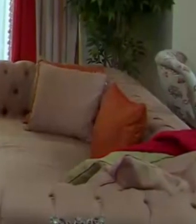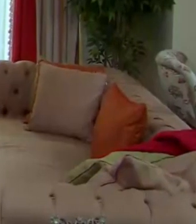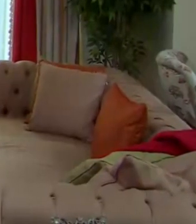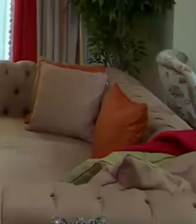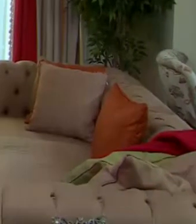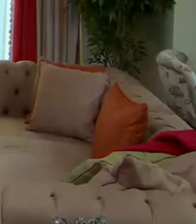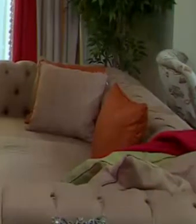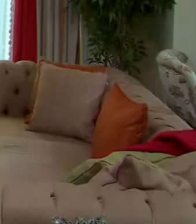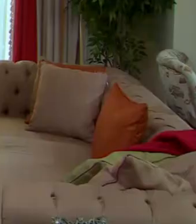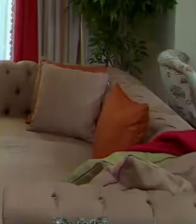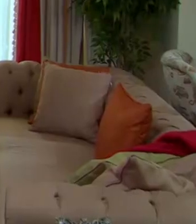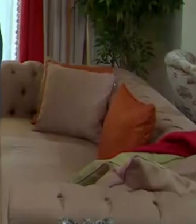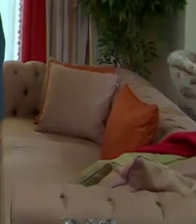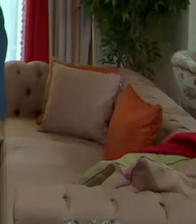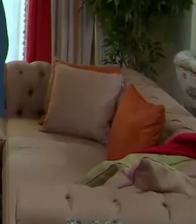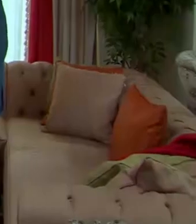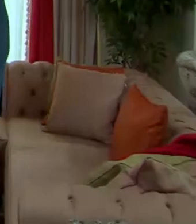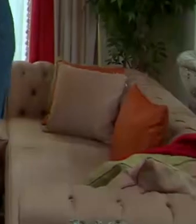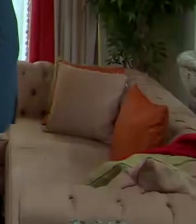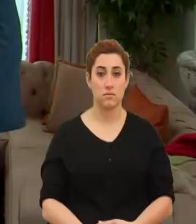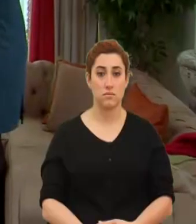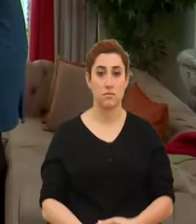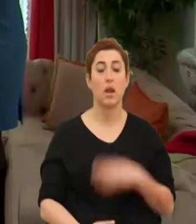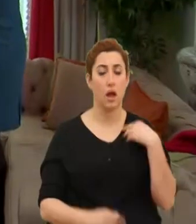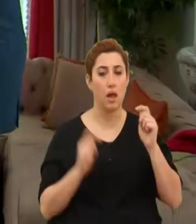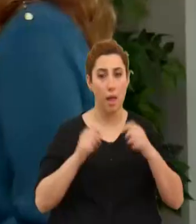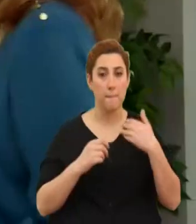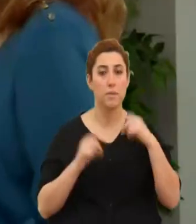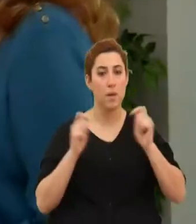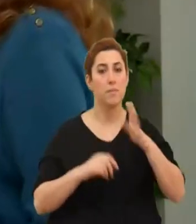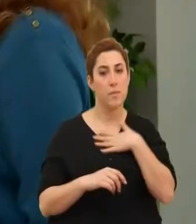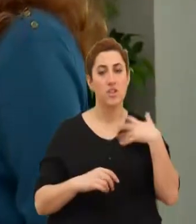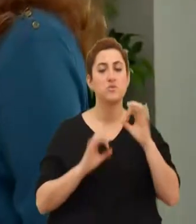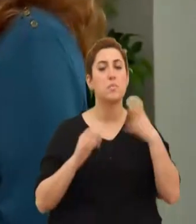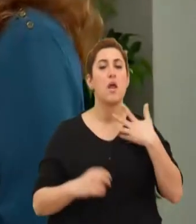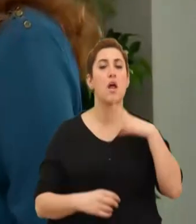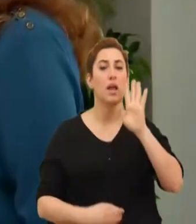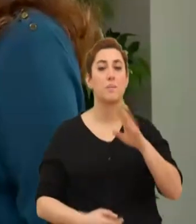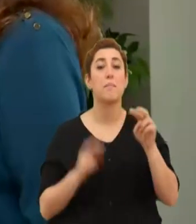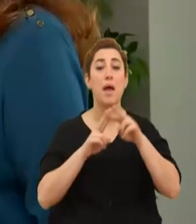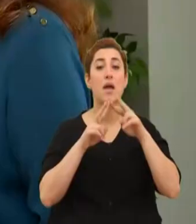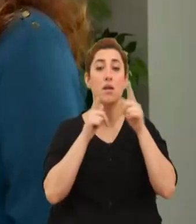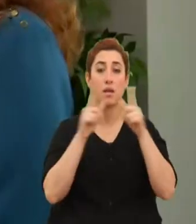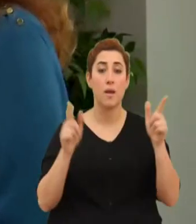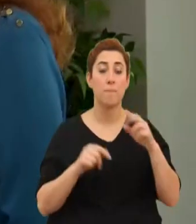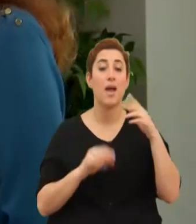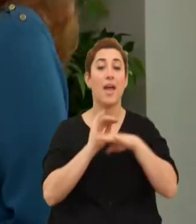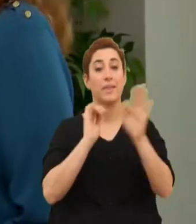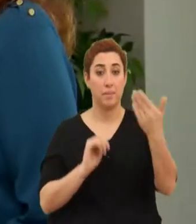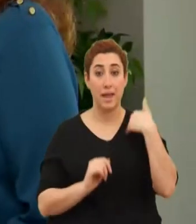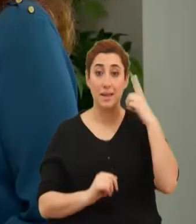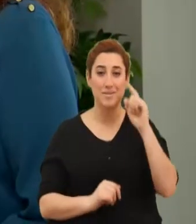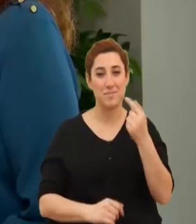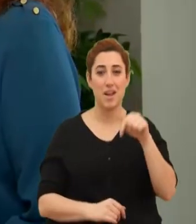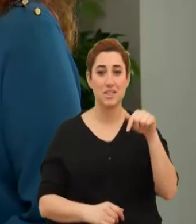perdeleri olan bir salon. Rüyam elinde bir zarfla geldi. Hallettim. Hallettim anneşkocuğum, hiç merak etme sen. Meryem, hayatım, gelir